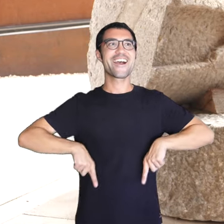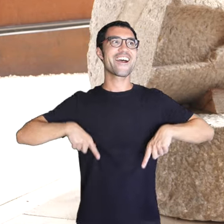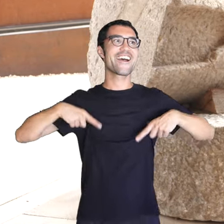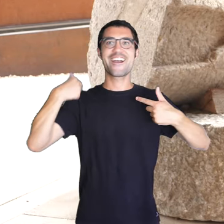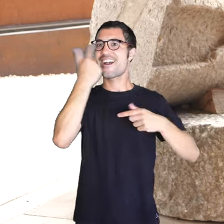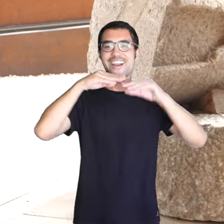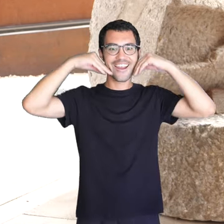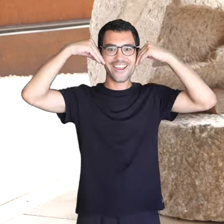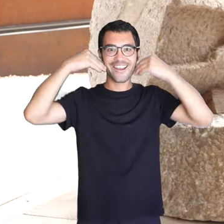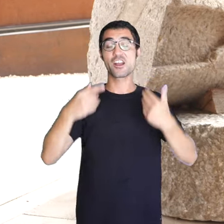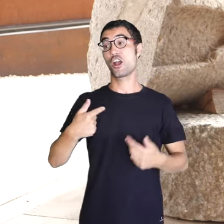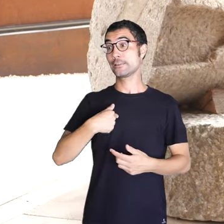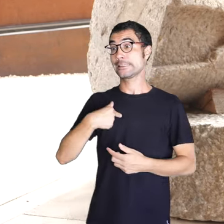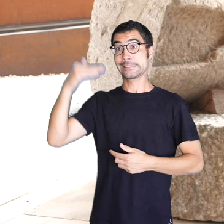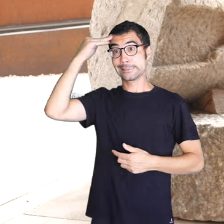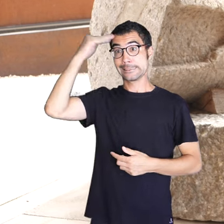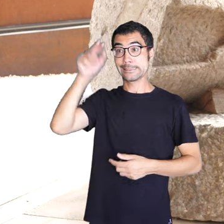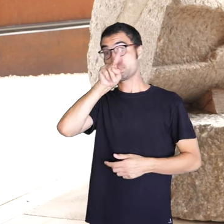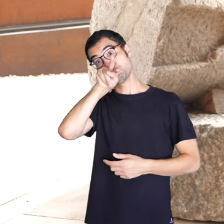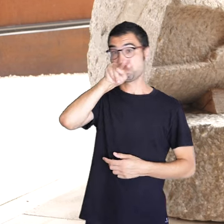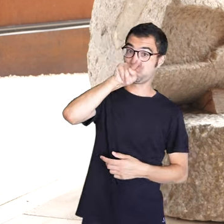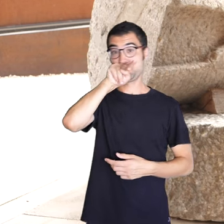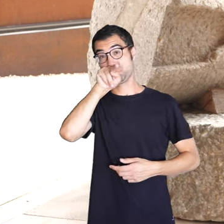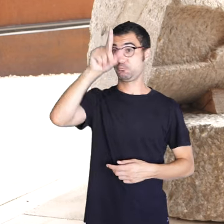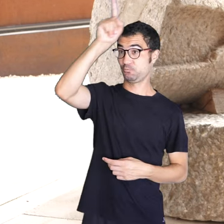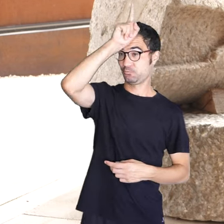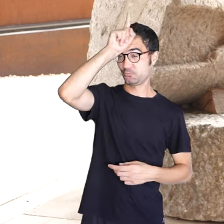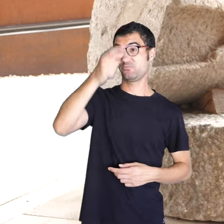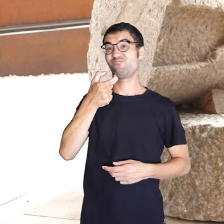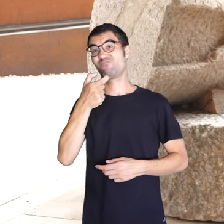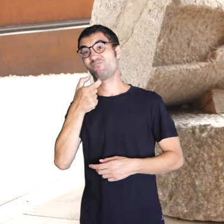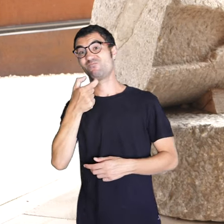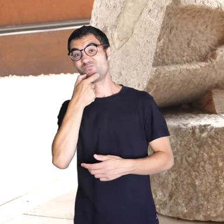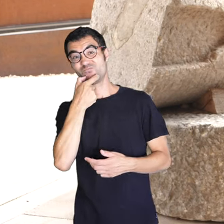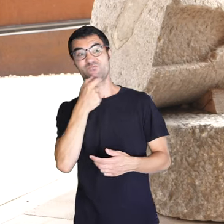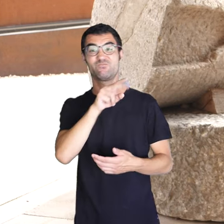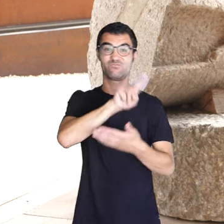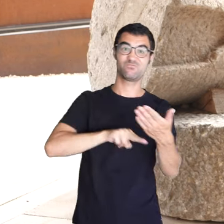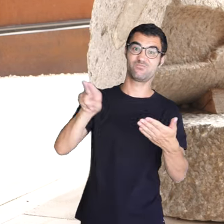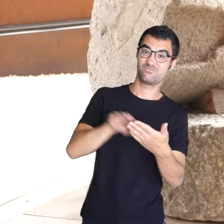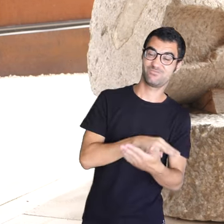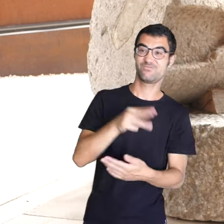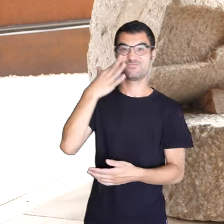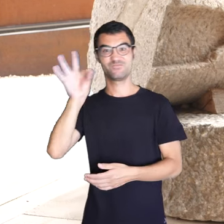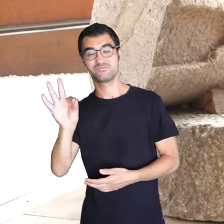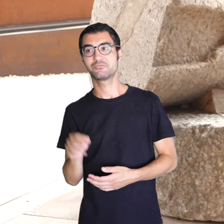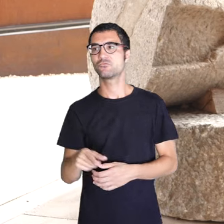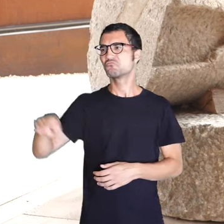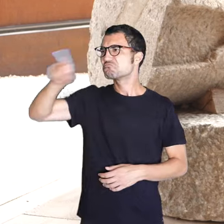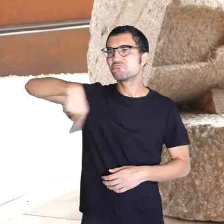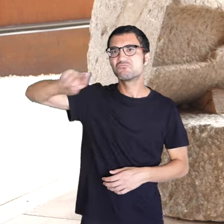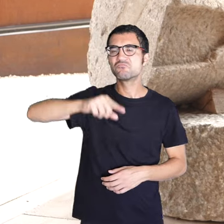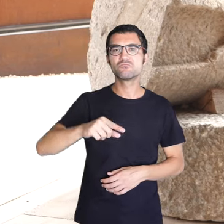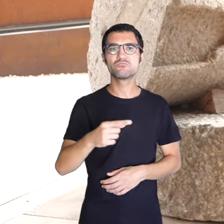sí. Però vols gent interessada no en què fas peix,